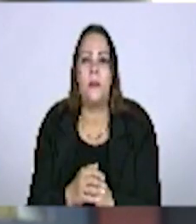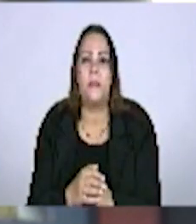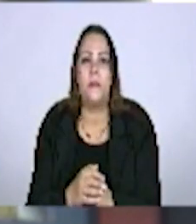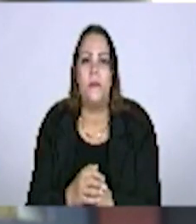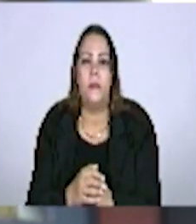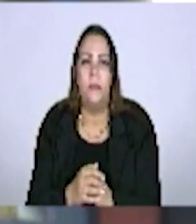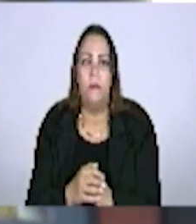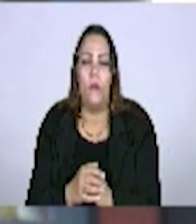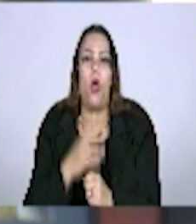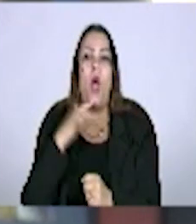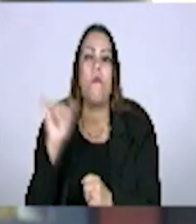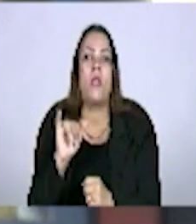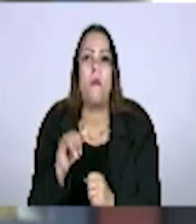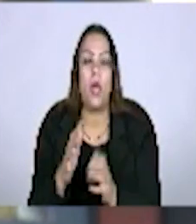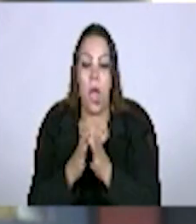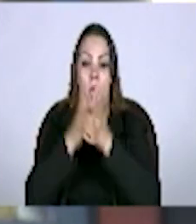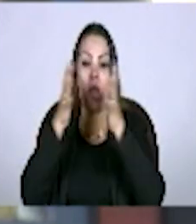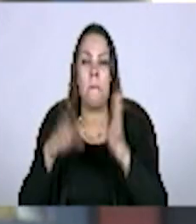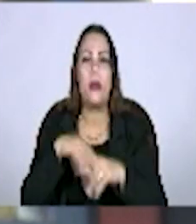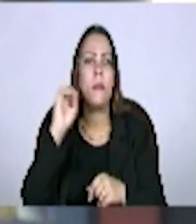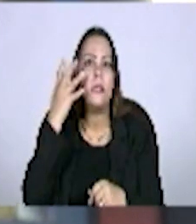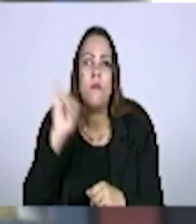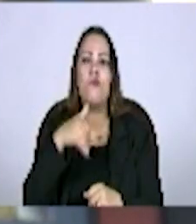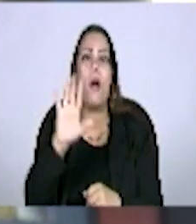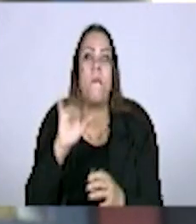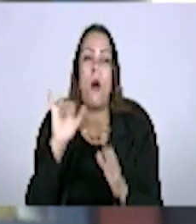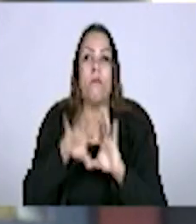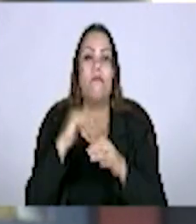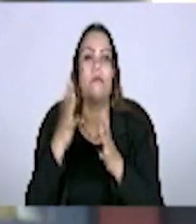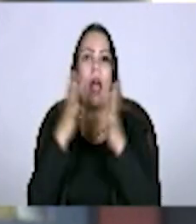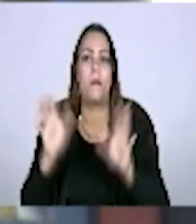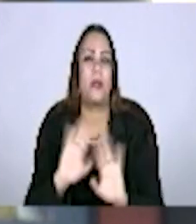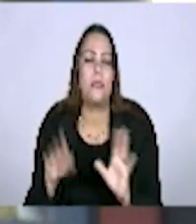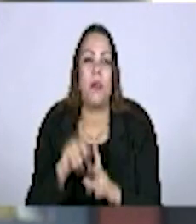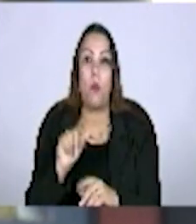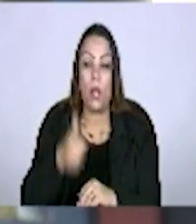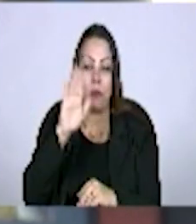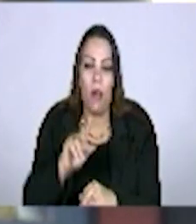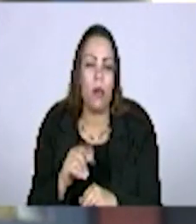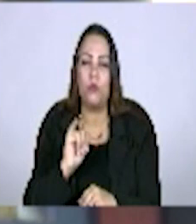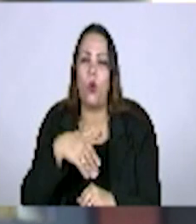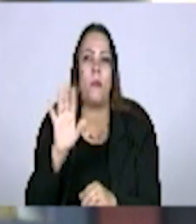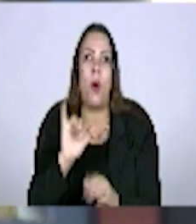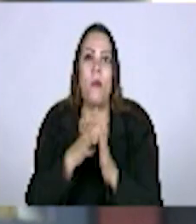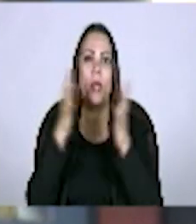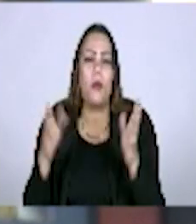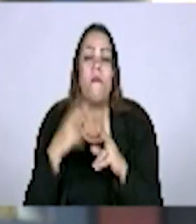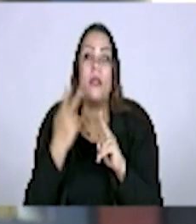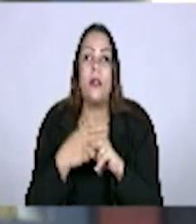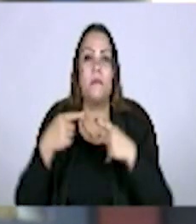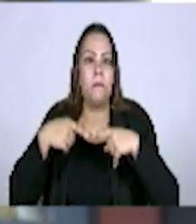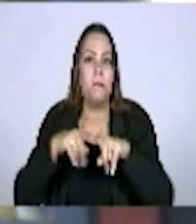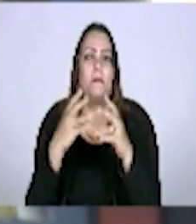ا الاهتمام بالكم على حساب الكيف او على حساب الجوده وفي نوع بيساير التغيير